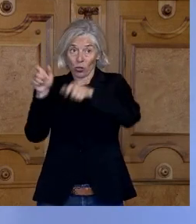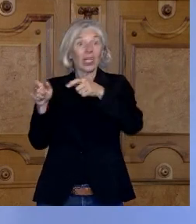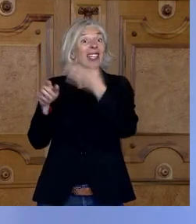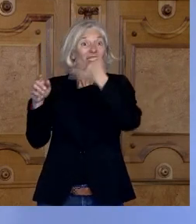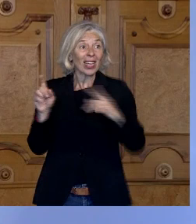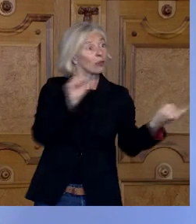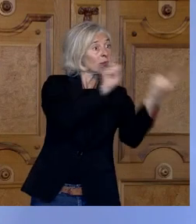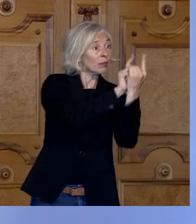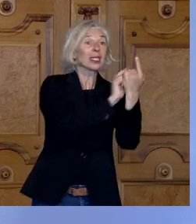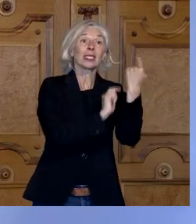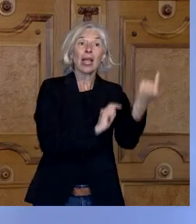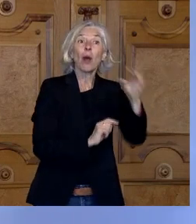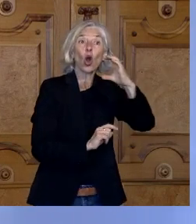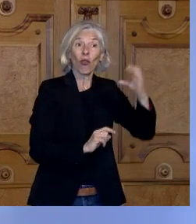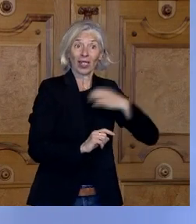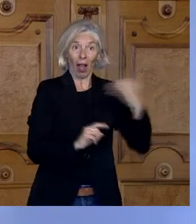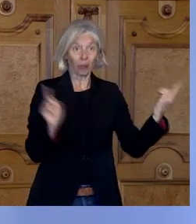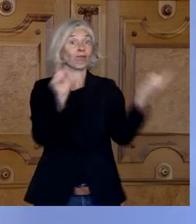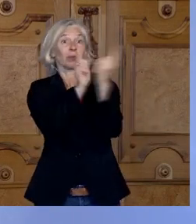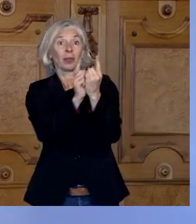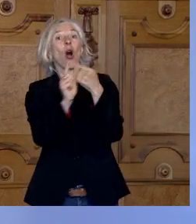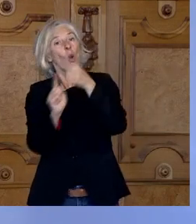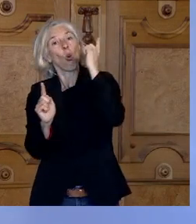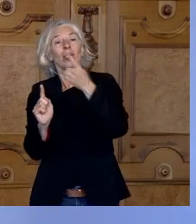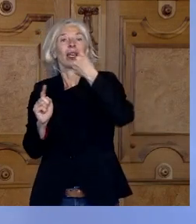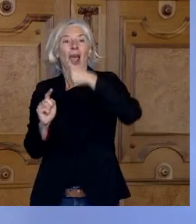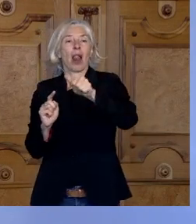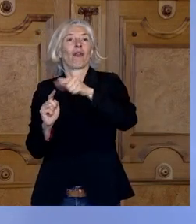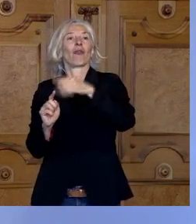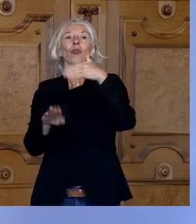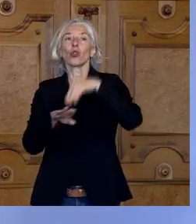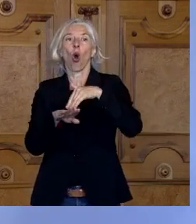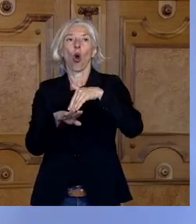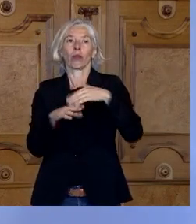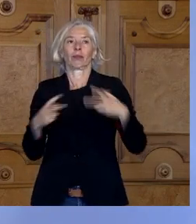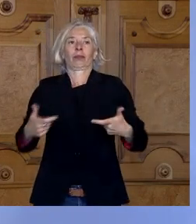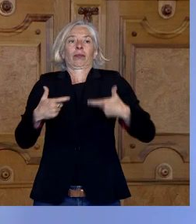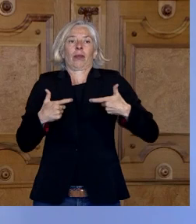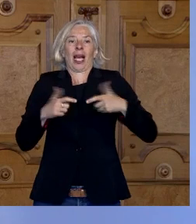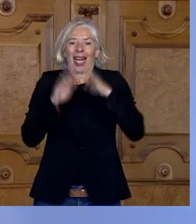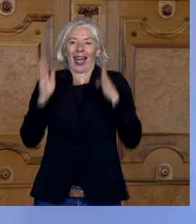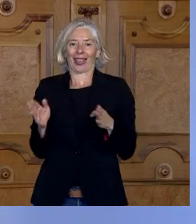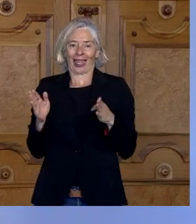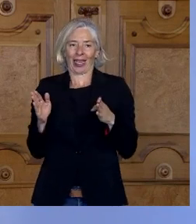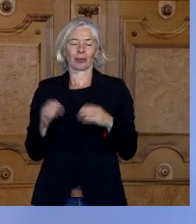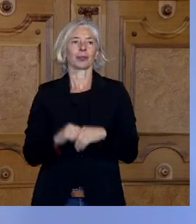in Quarantäne. In den Alten- und Pflegeheimen haben wir momentan noch